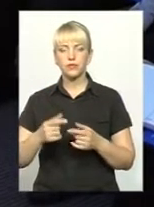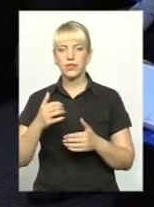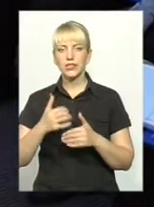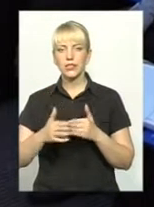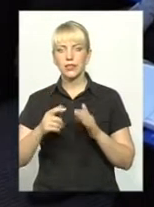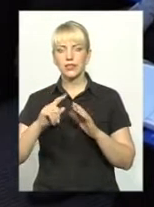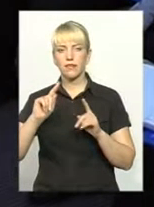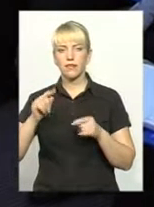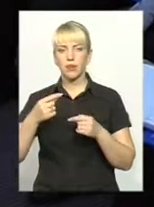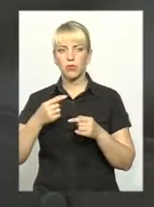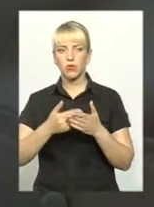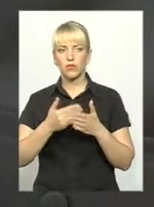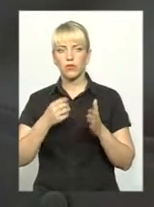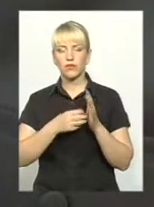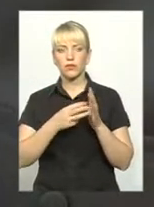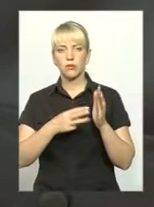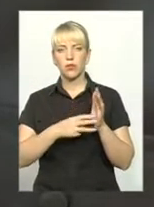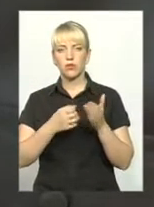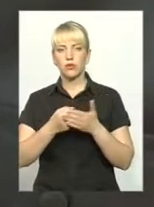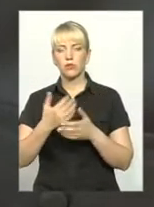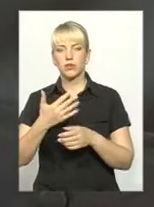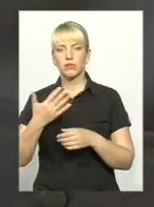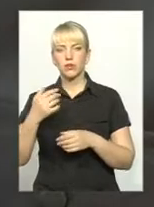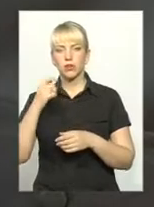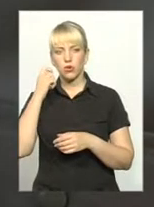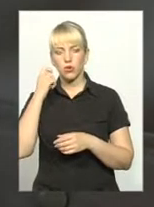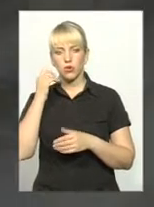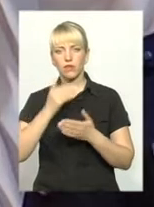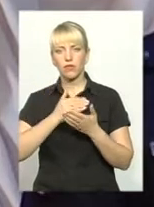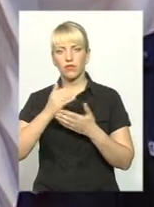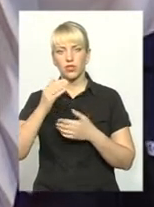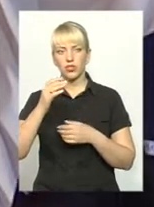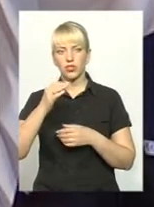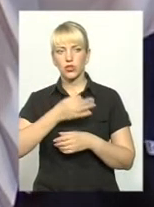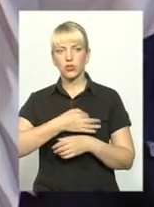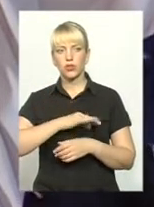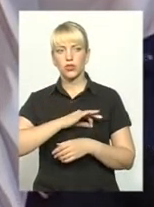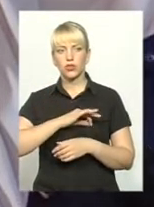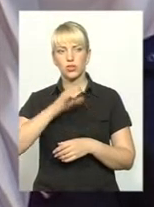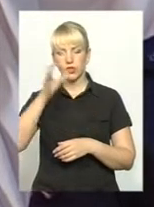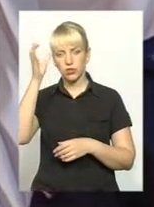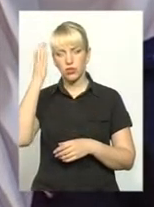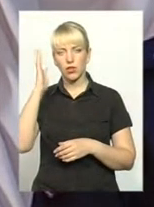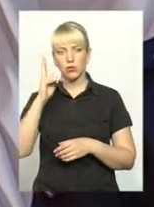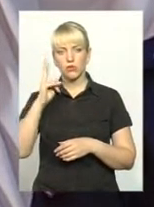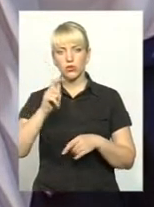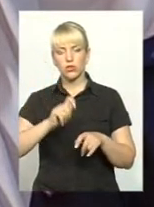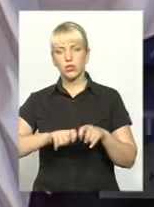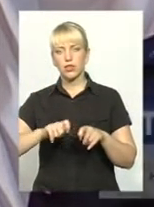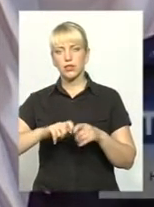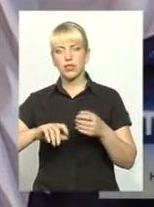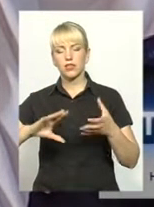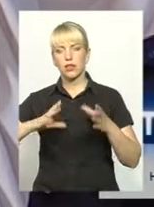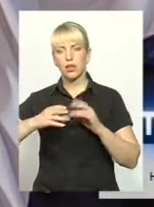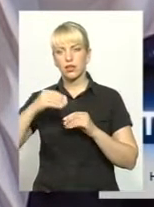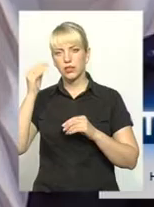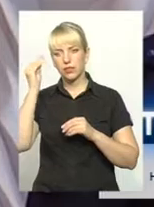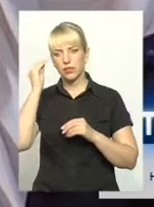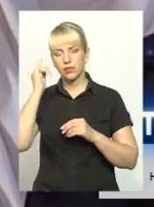вимог – вік від 18 до 55 років та вища юридична освіта. Які пройдуть тести на загальні здібності та